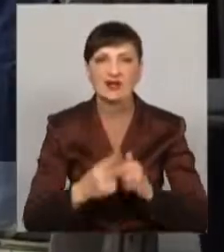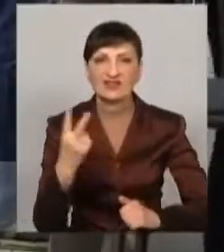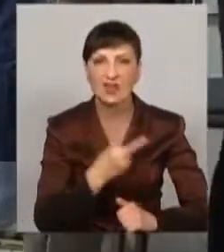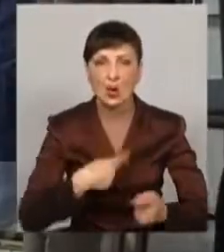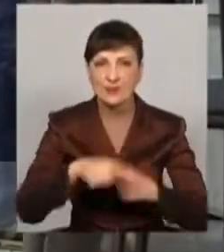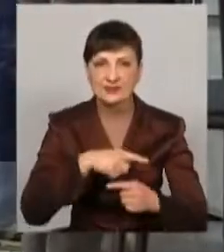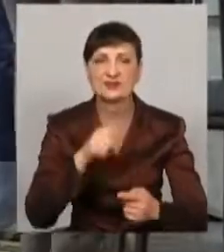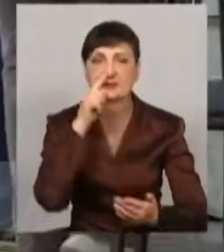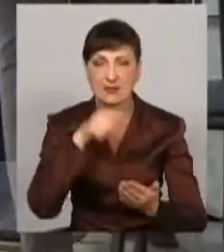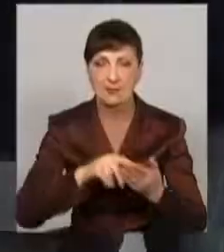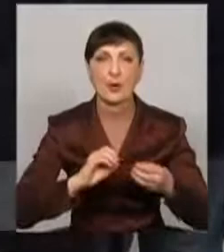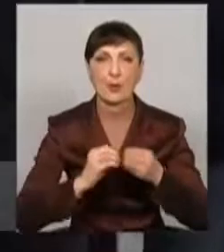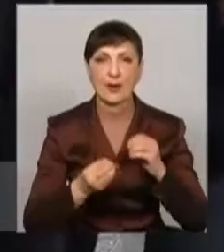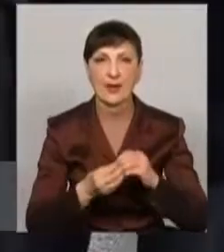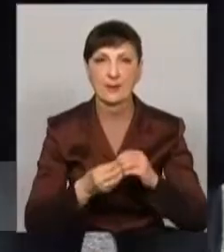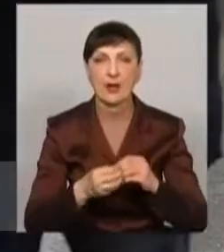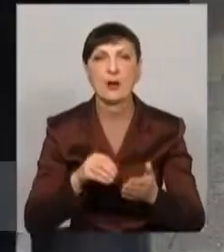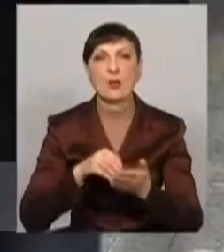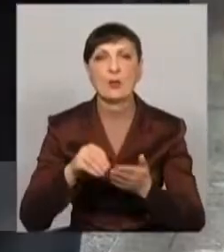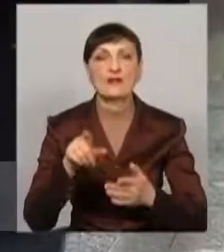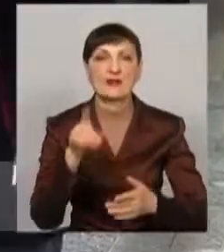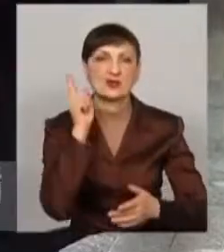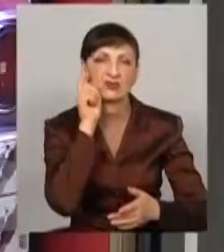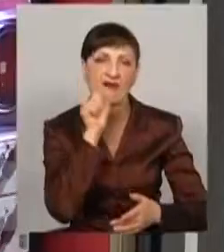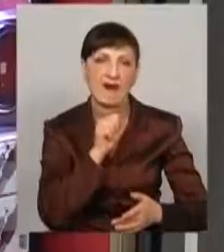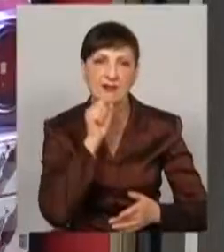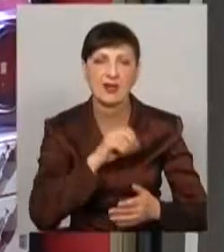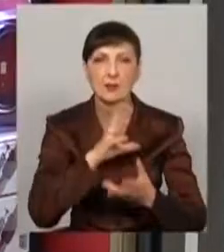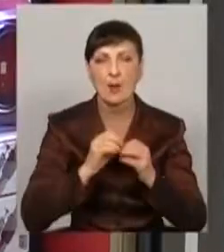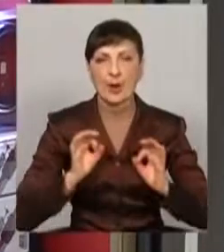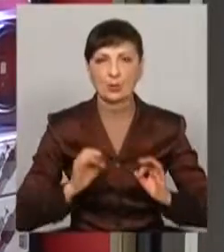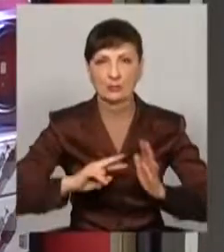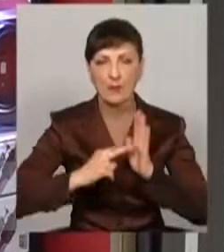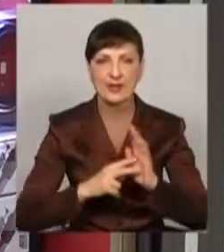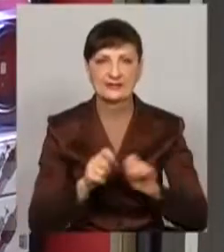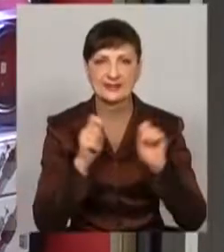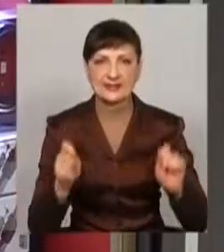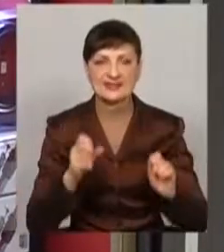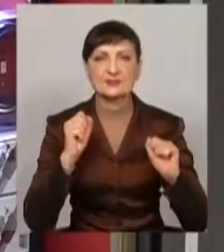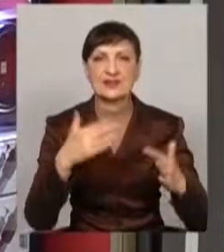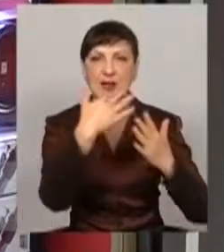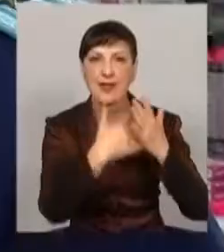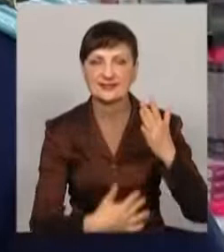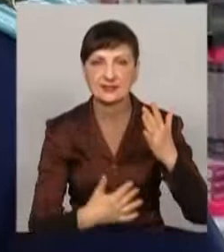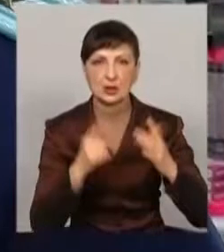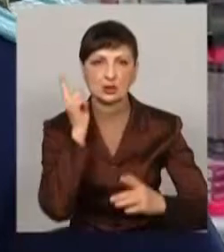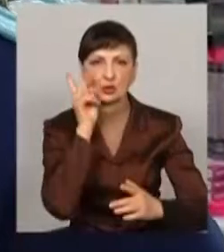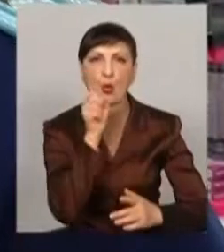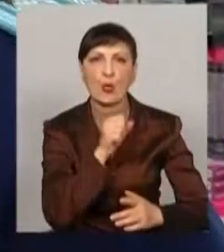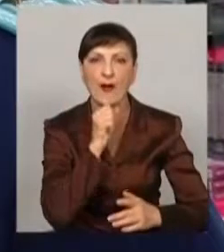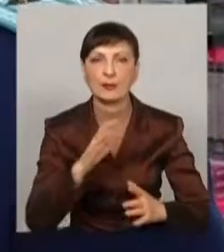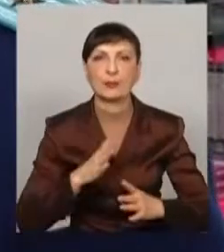предприниматель сталкивается с проблемой скупки краденных телефонов. В этой связи прокуратура намерена создать реестр таких устройств. Хотим